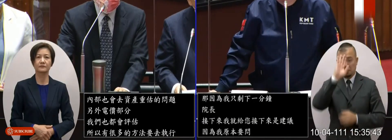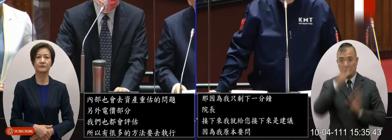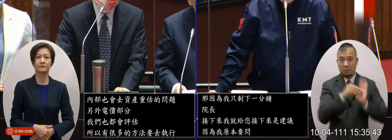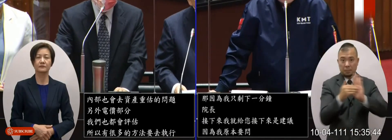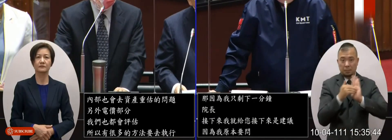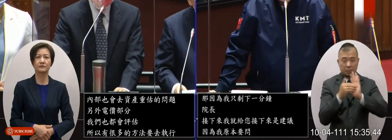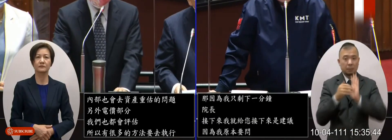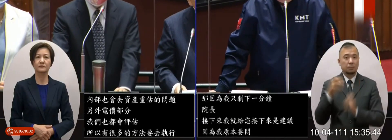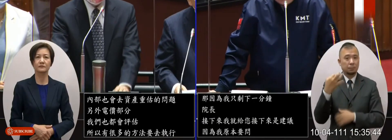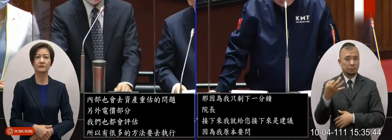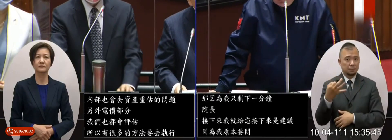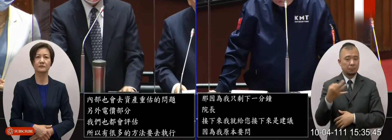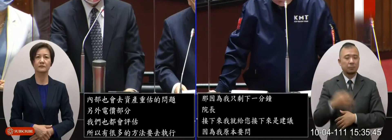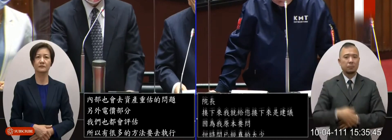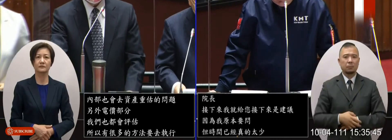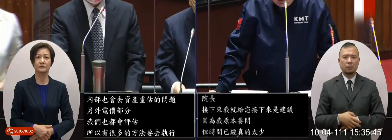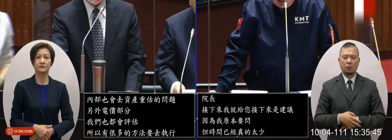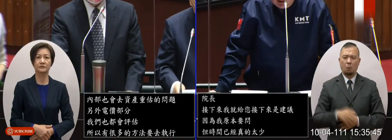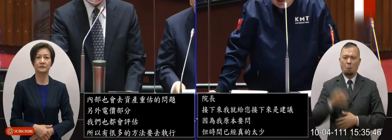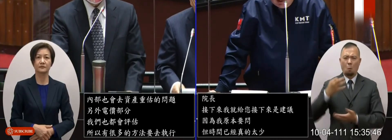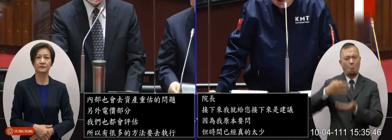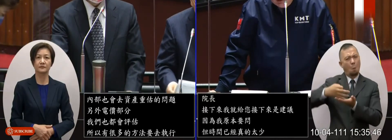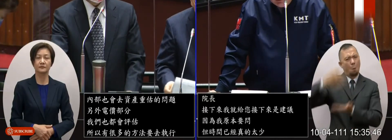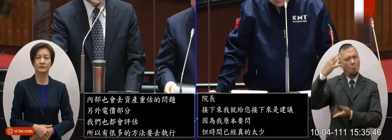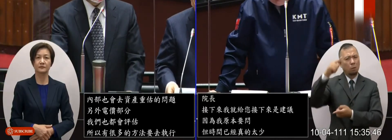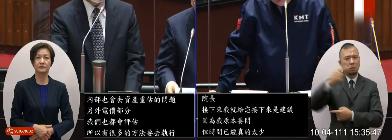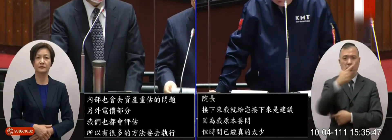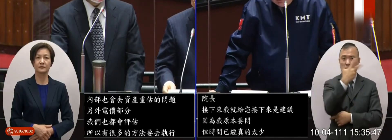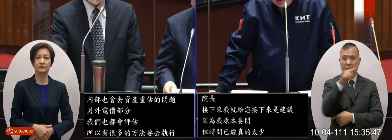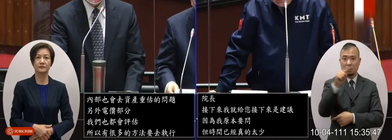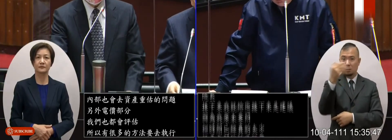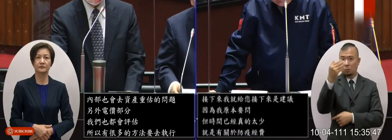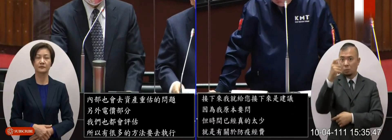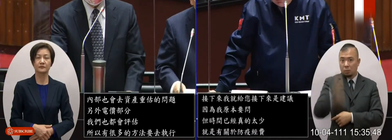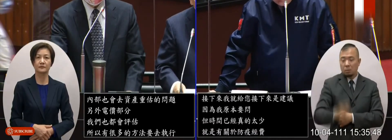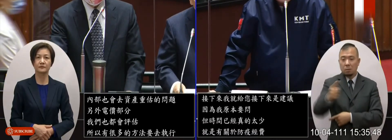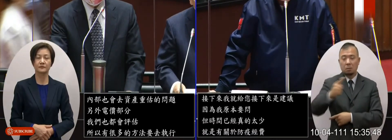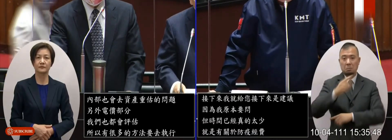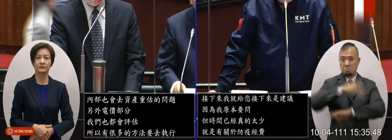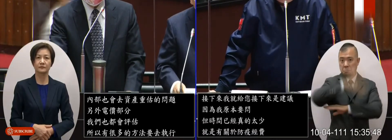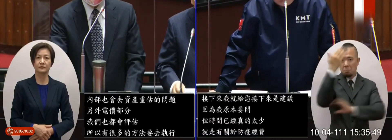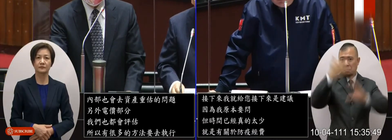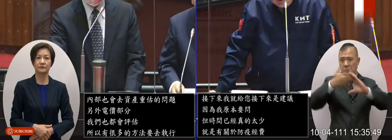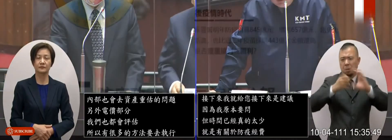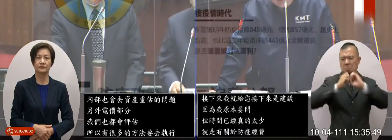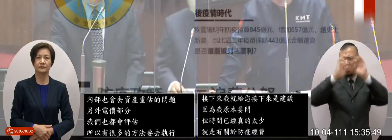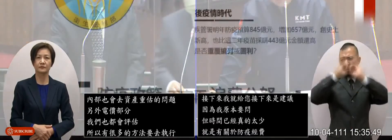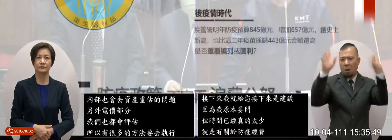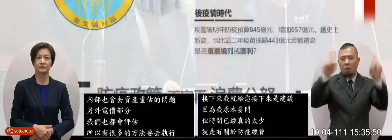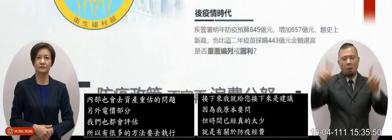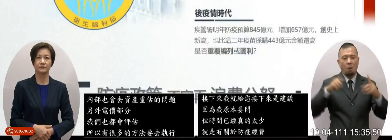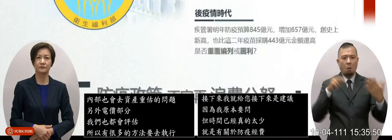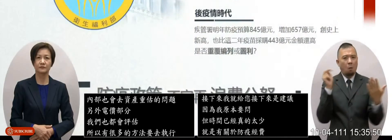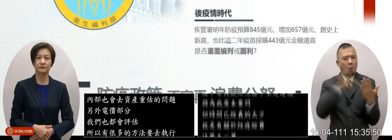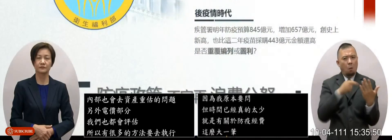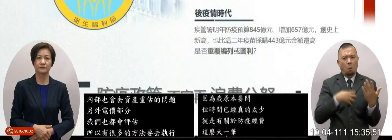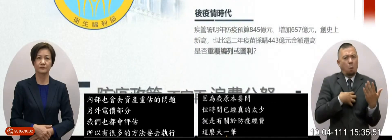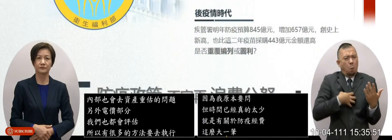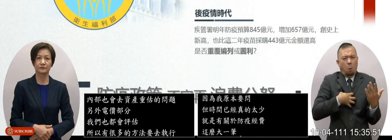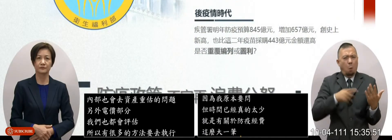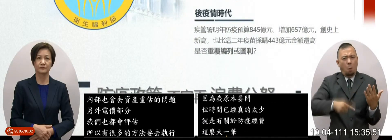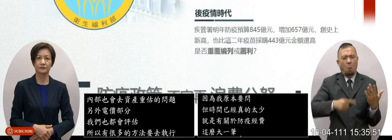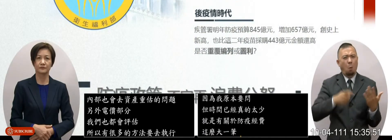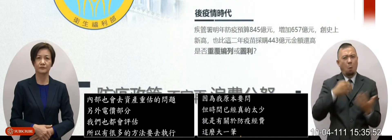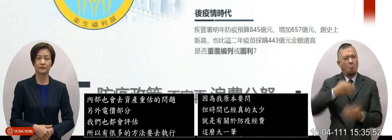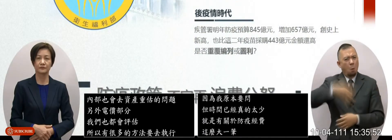费包这么大一笔啊，那7.9亿在媒体的宣传，那真的是很惊人的数字。说实